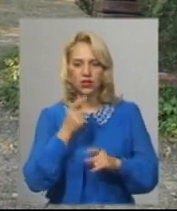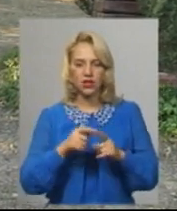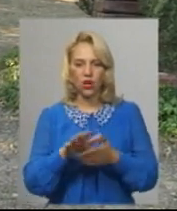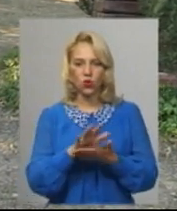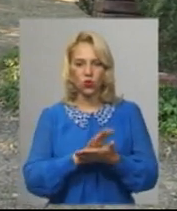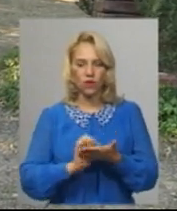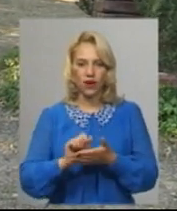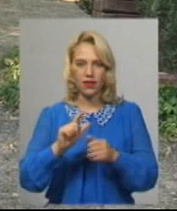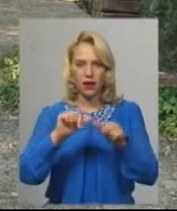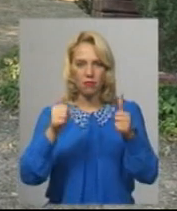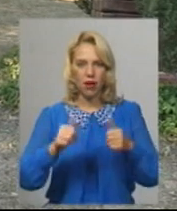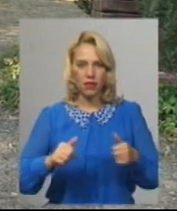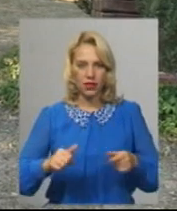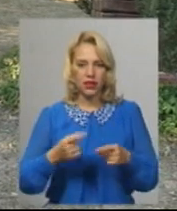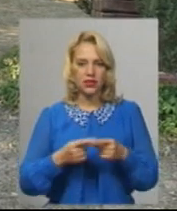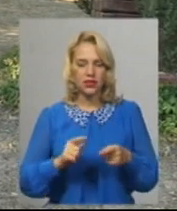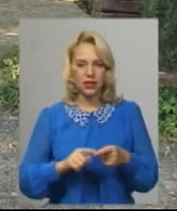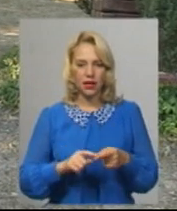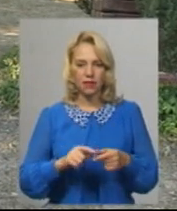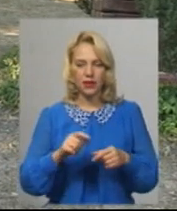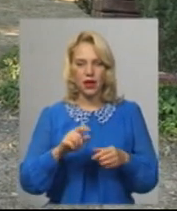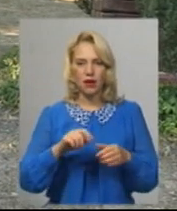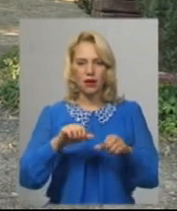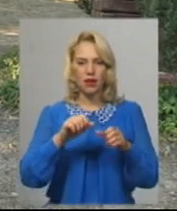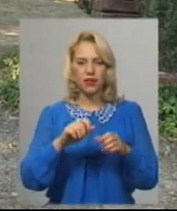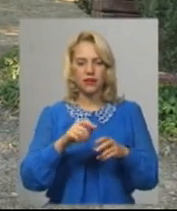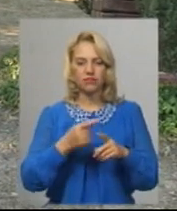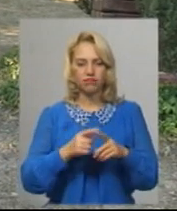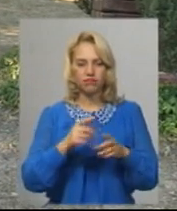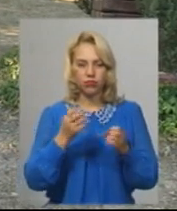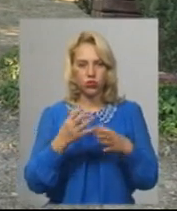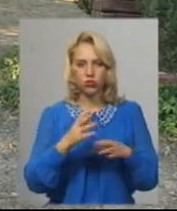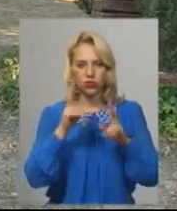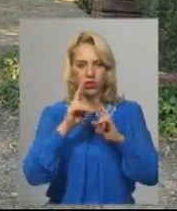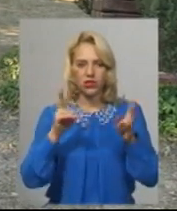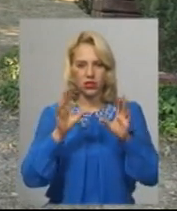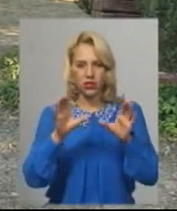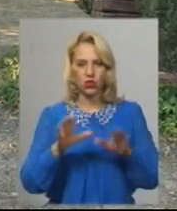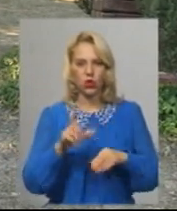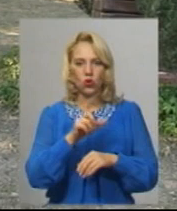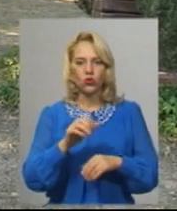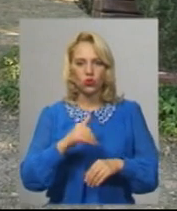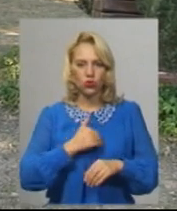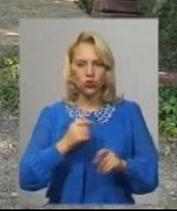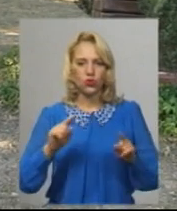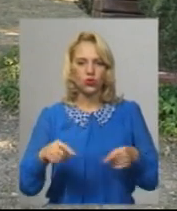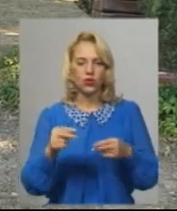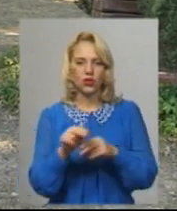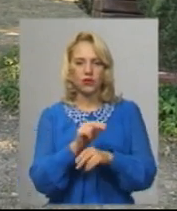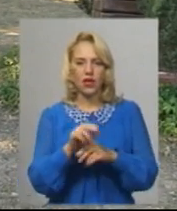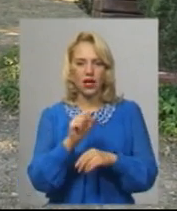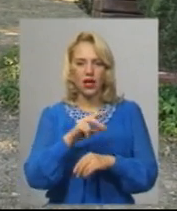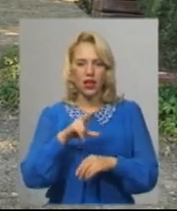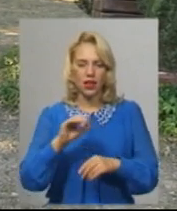Тут руйнування пам'ятки, по суті, незнання законодавства. Люди її хочуть зробити, і ми це підтримуємо,